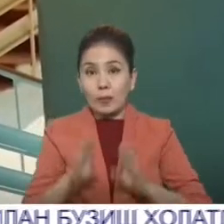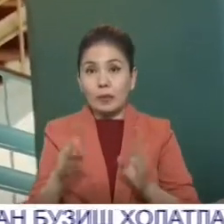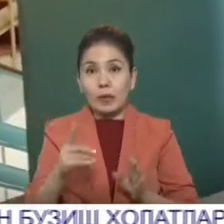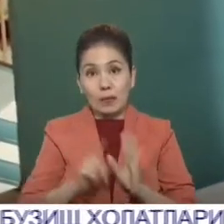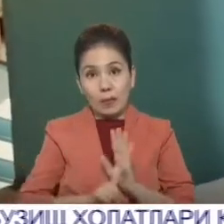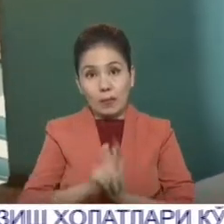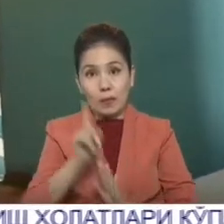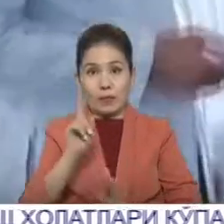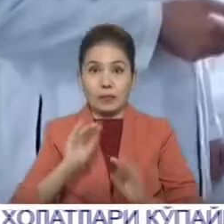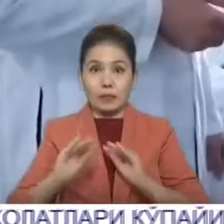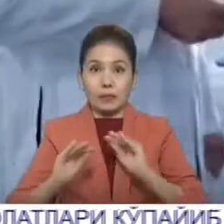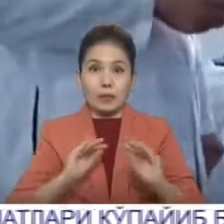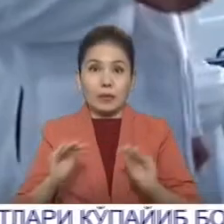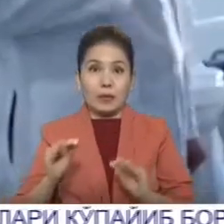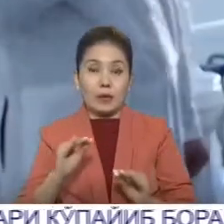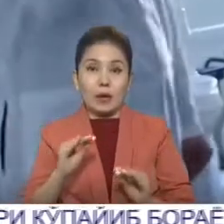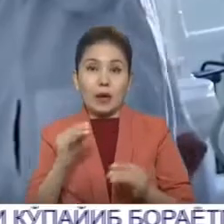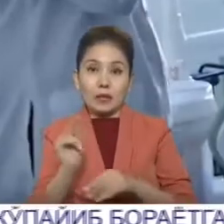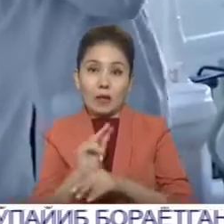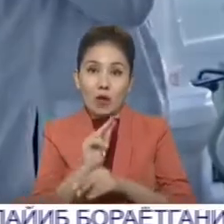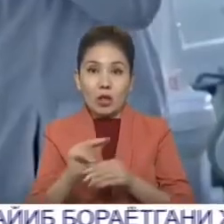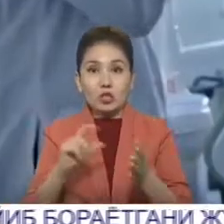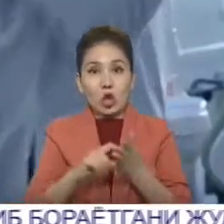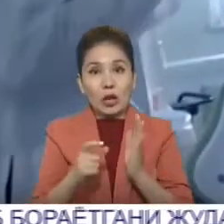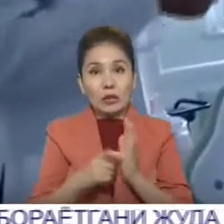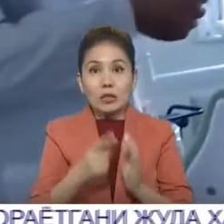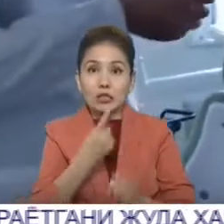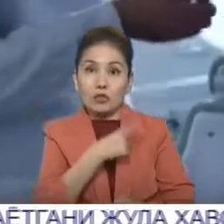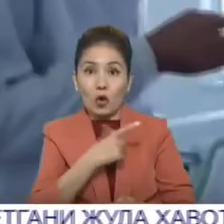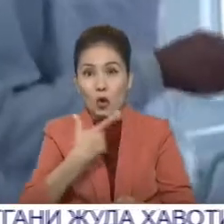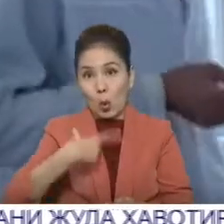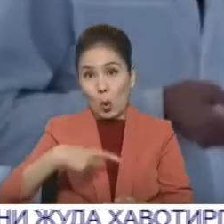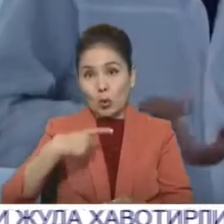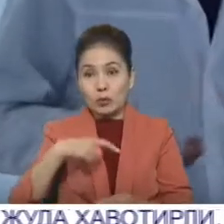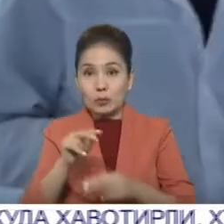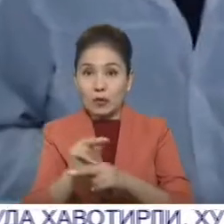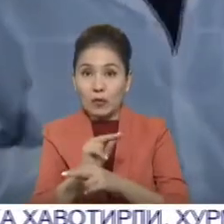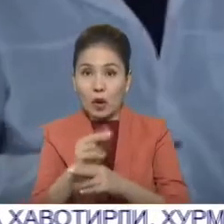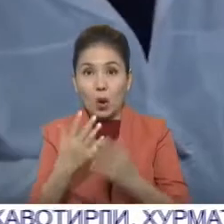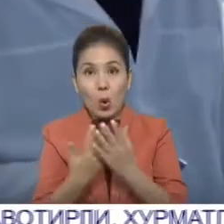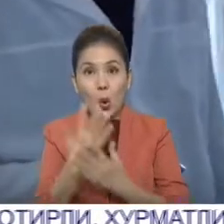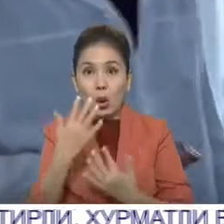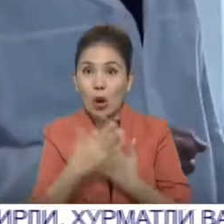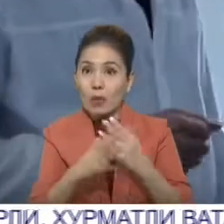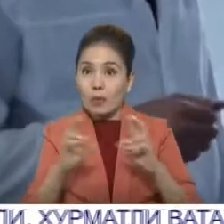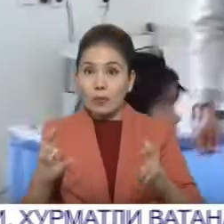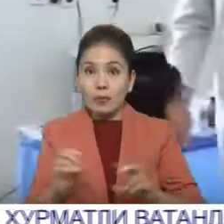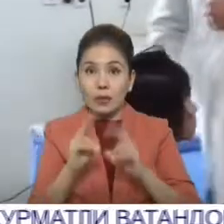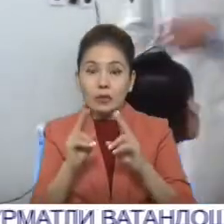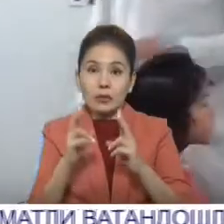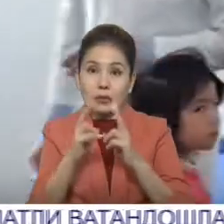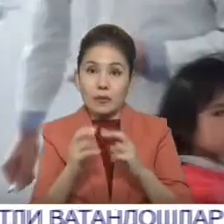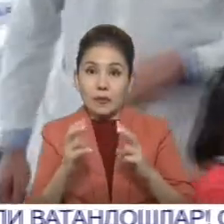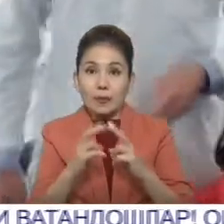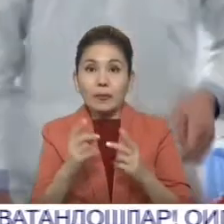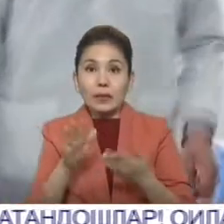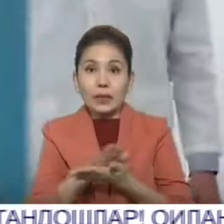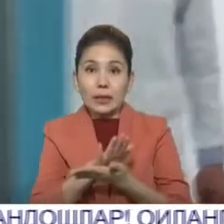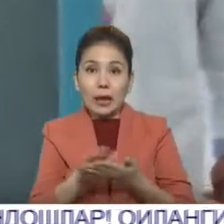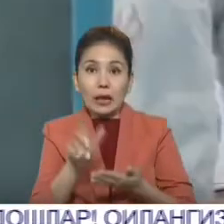сўнг пайдо бўлди. Даволаш хоналарининг бирига кирдик. Шифокор ўз бемориге қўлқопсиз хизмат кўрсатяпти. Гигиена